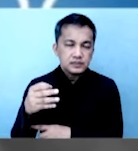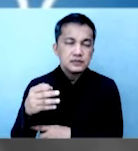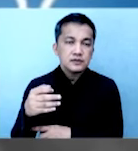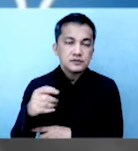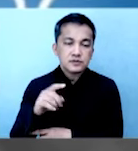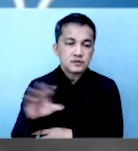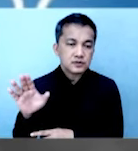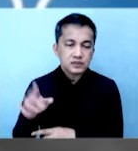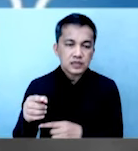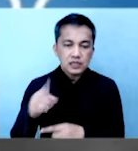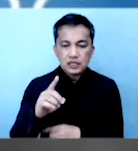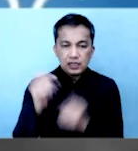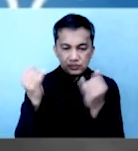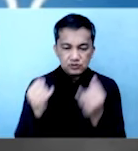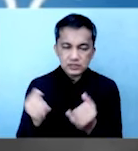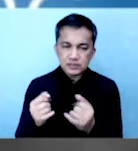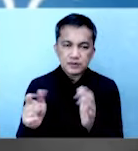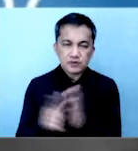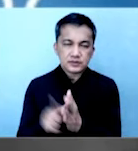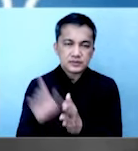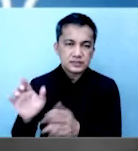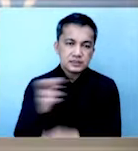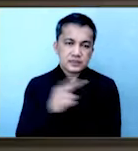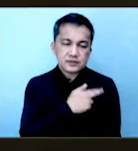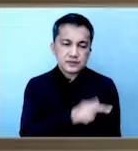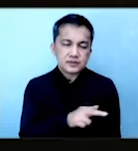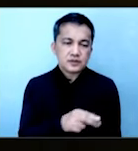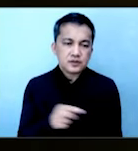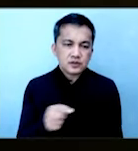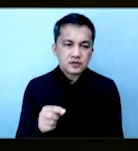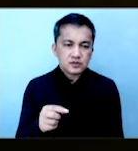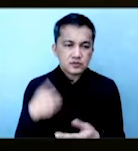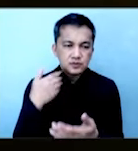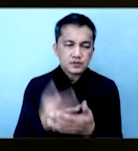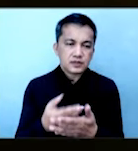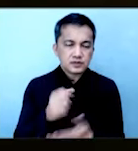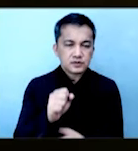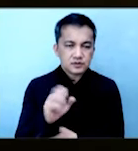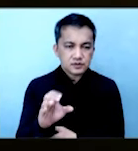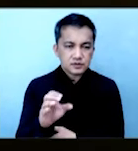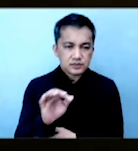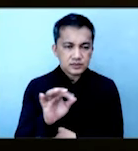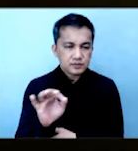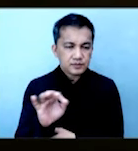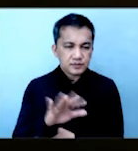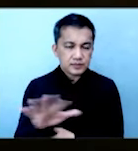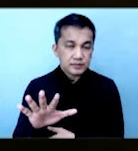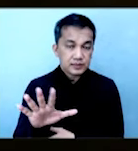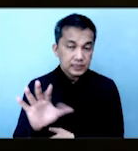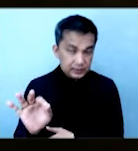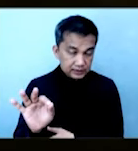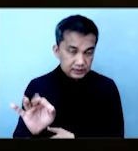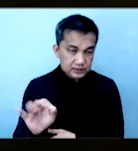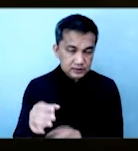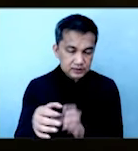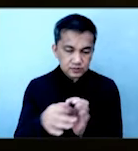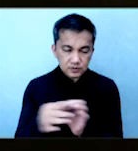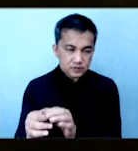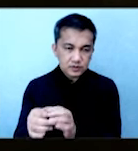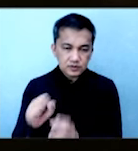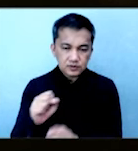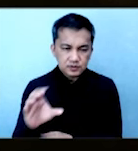daw ito at bawal sa kanilang relihiyon. Umabot pa ito sa Korte Suprema at taong 1959, kinatigan ng Korte Suprema